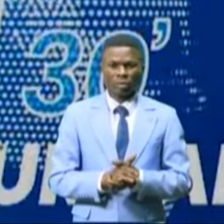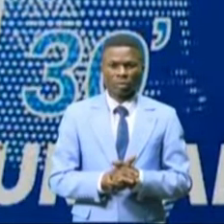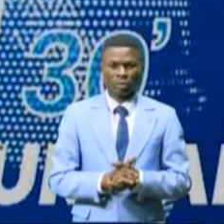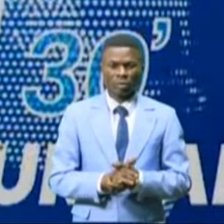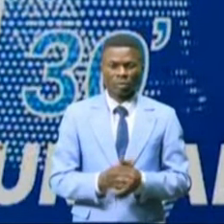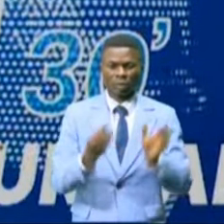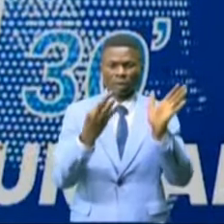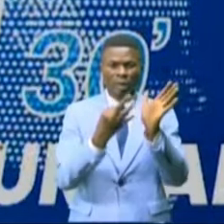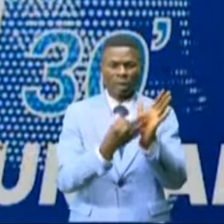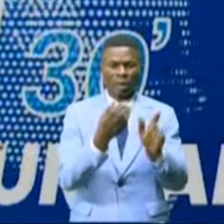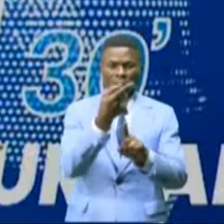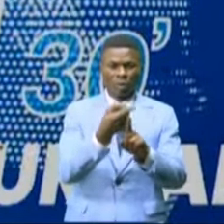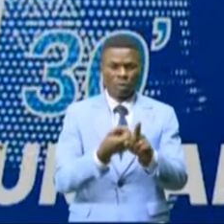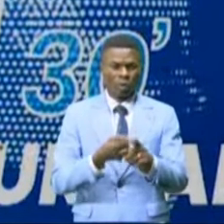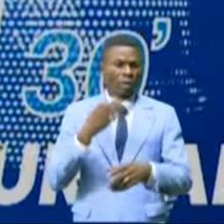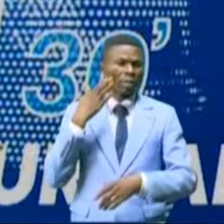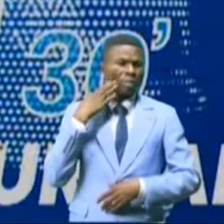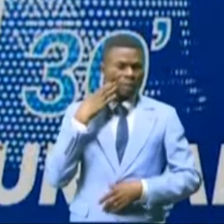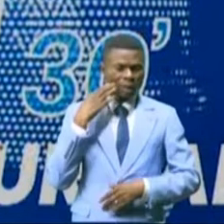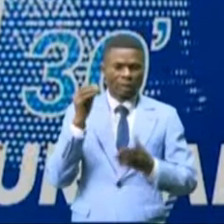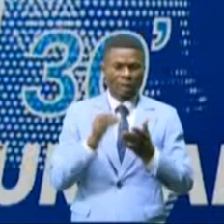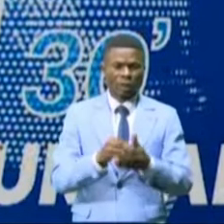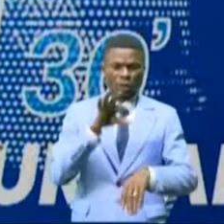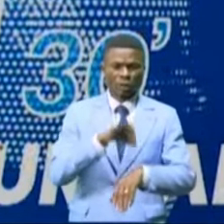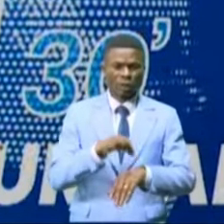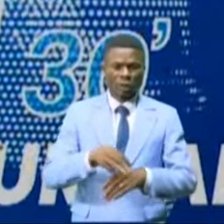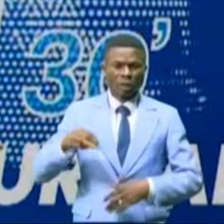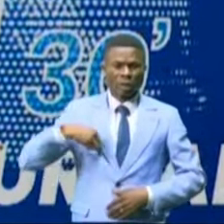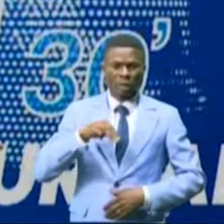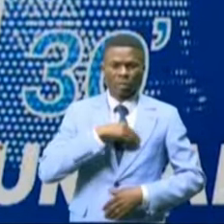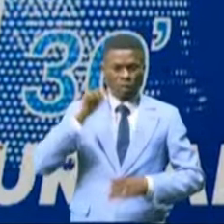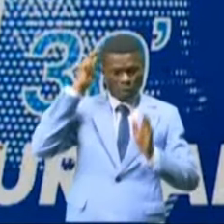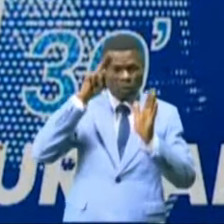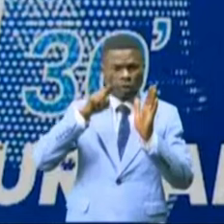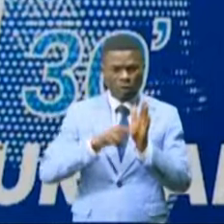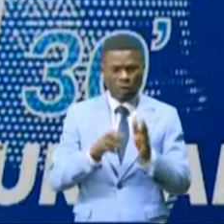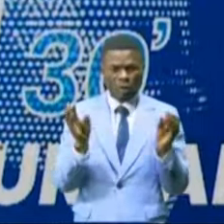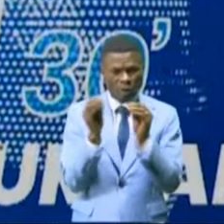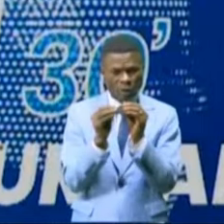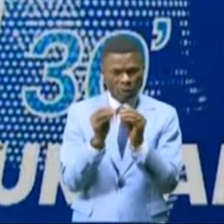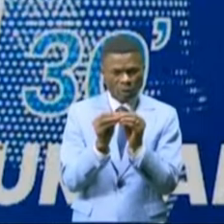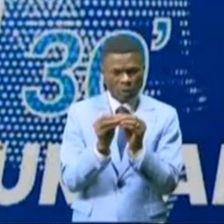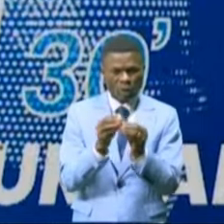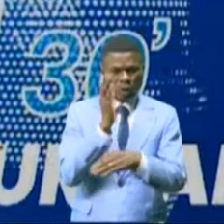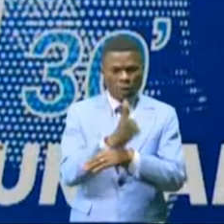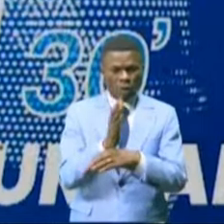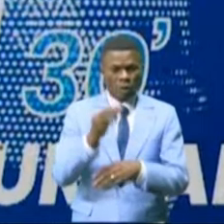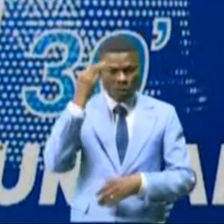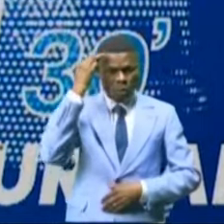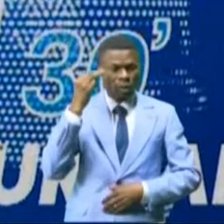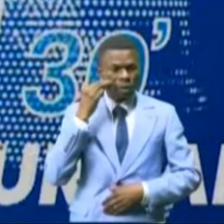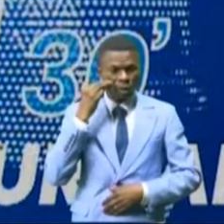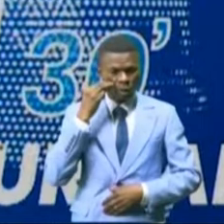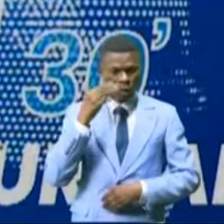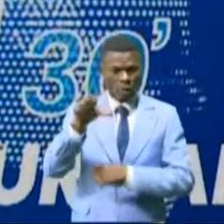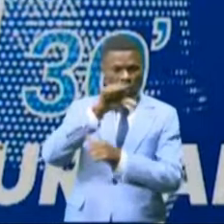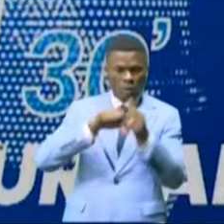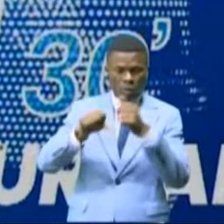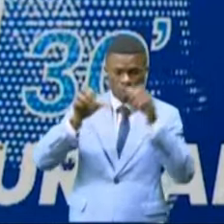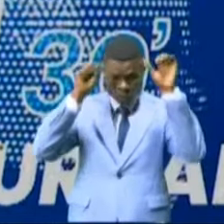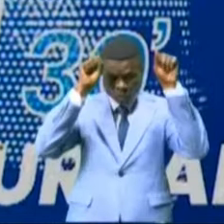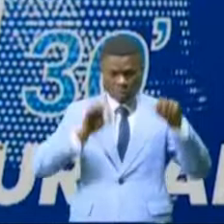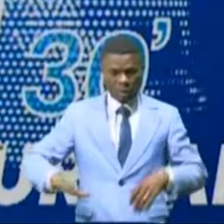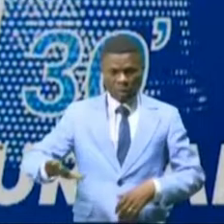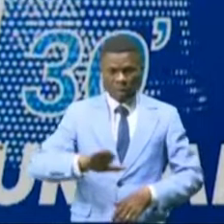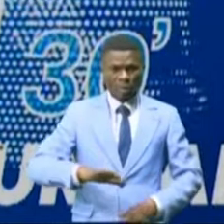Le 8 mars, c'était également l'occasion pour les membres du gouvernement de se réunir en Conseil des ministres autour du chef de l'État,